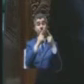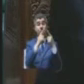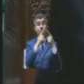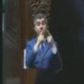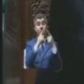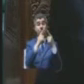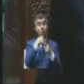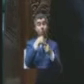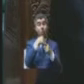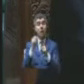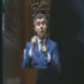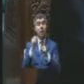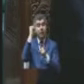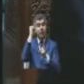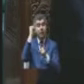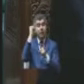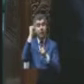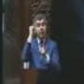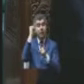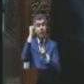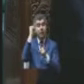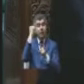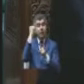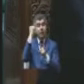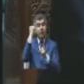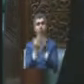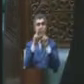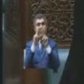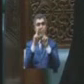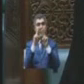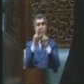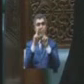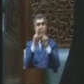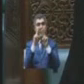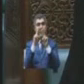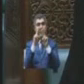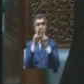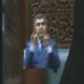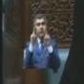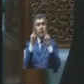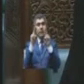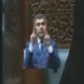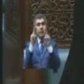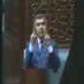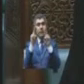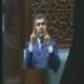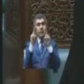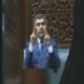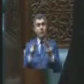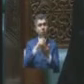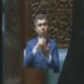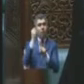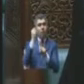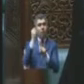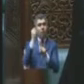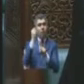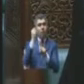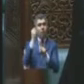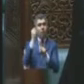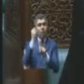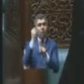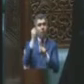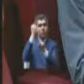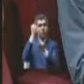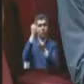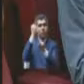وبادروا الى متابعه دراستهم وحصلوا على شواهد عليا تقنيه مختصه